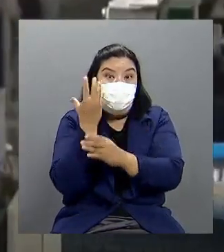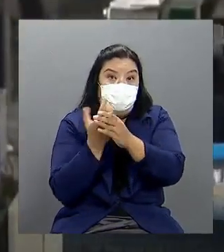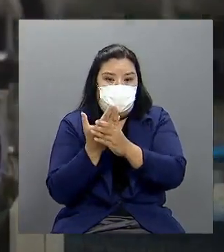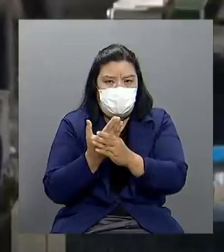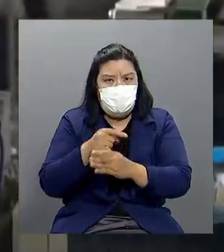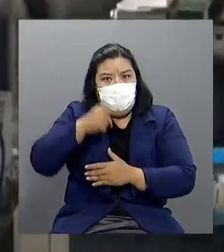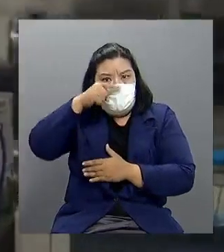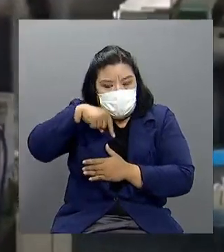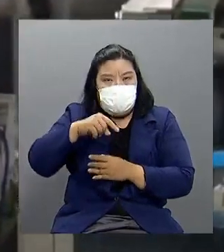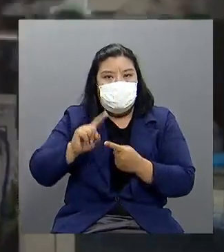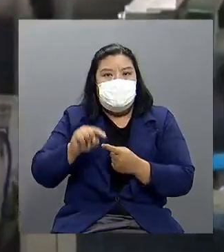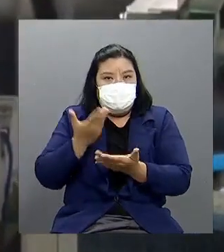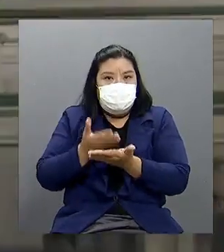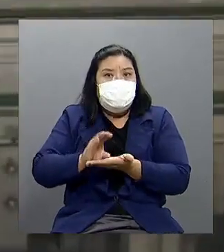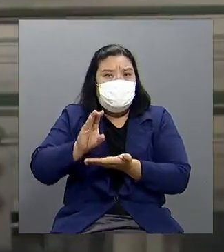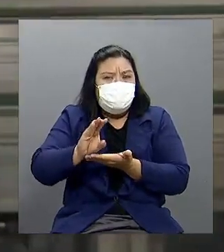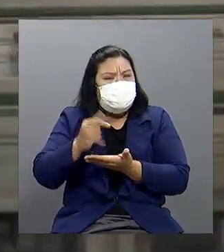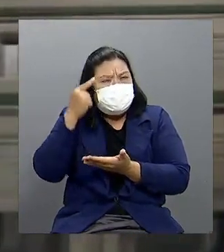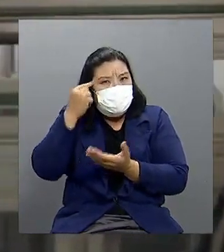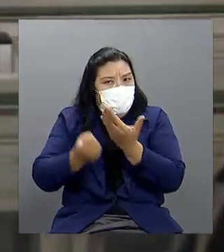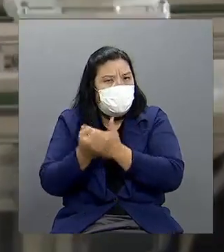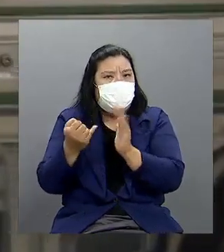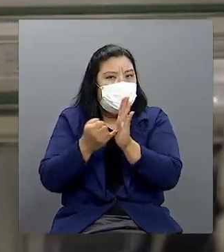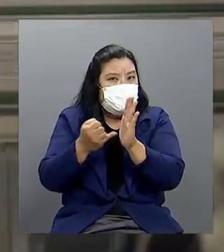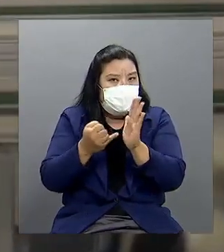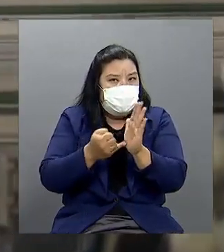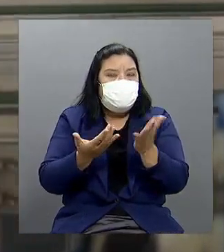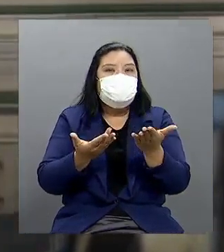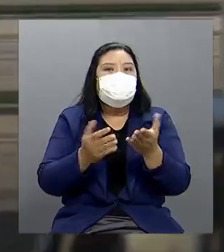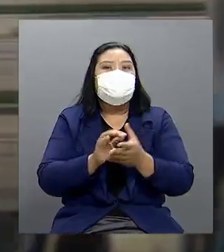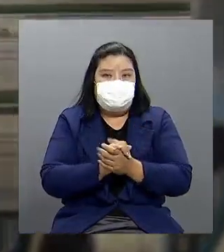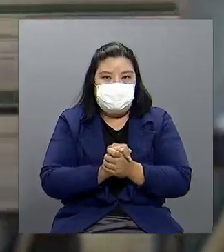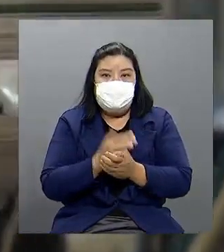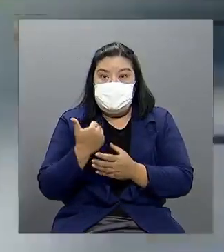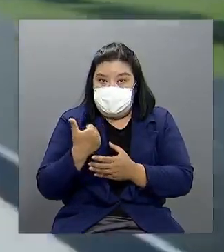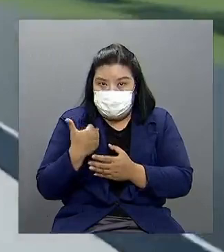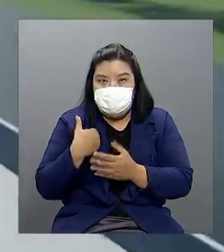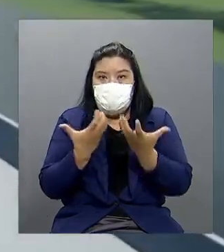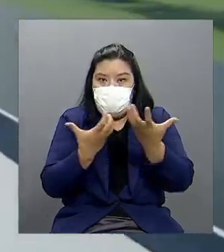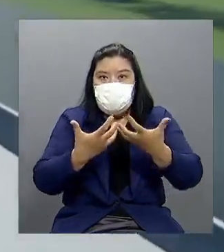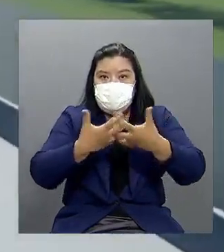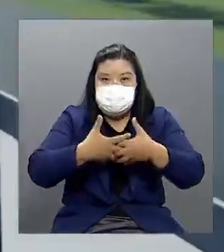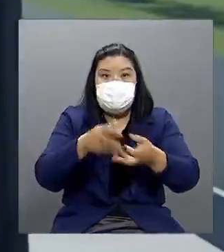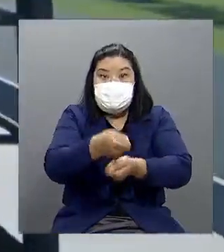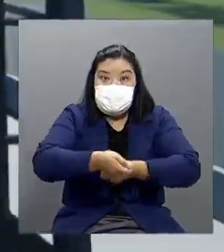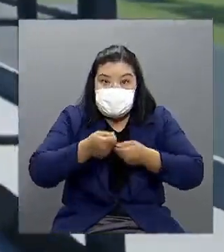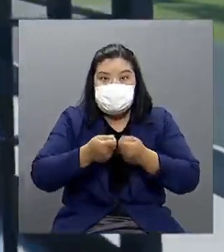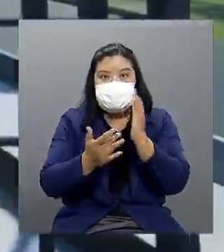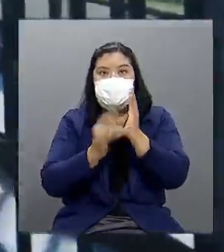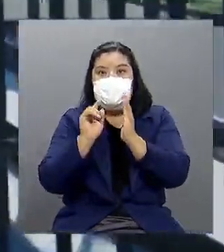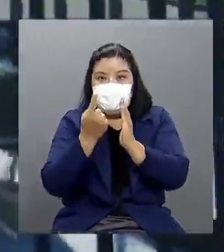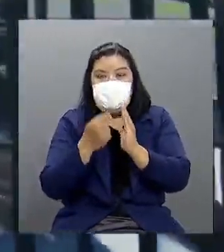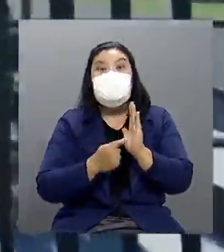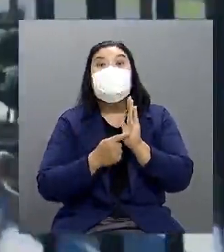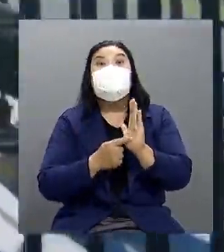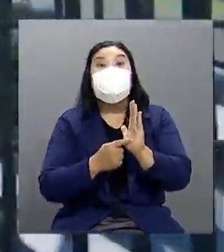ที่เกษตรกรเข้าถึงได้ค่ะนอกจากนี้ยังมีการพัฒนาอุปกรณ์ทางการเกษตรอัจฉริยะเช่นเซ็นเซอร์ควบคุมการ